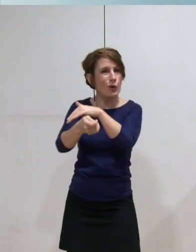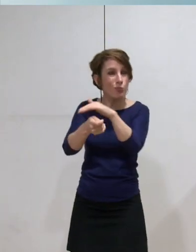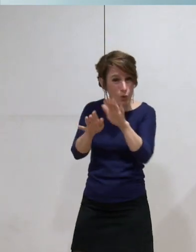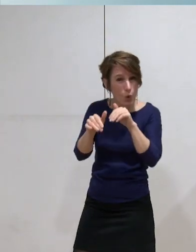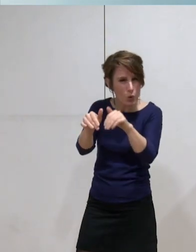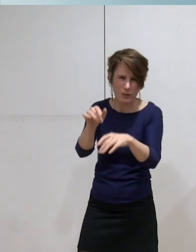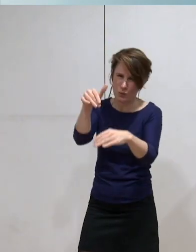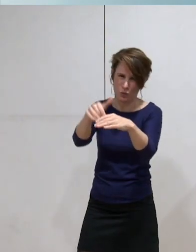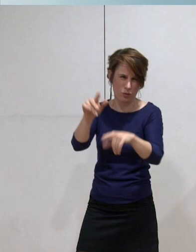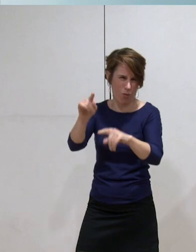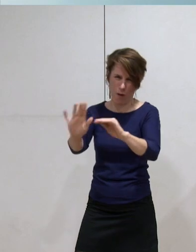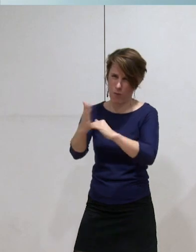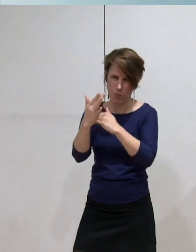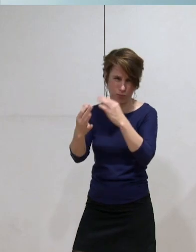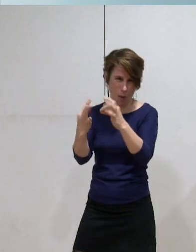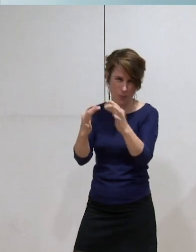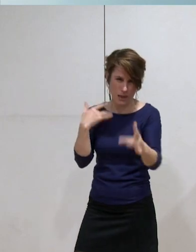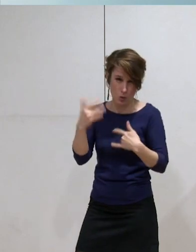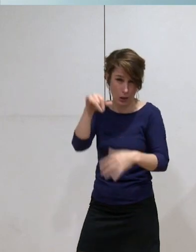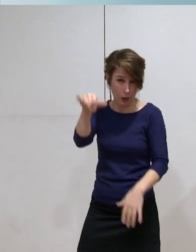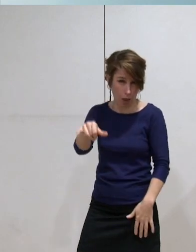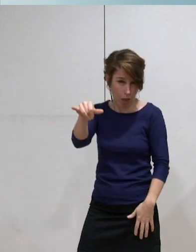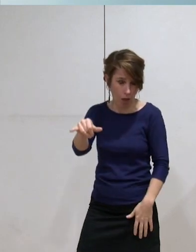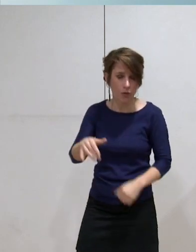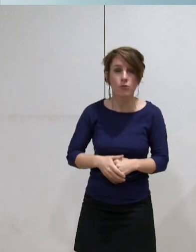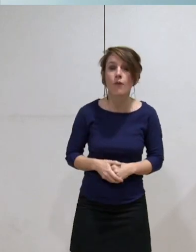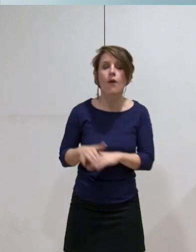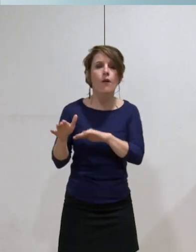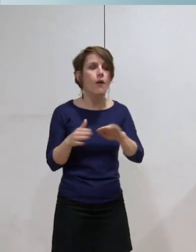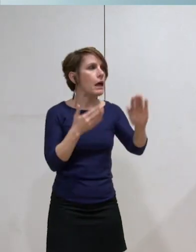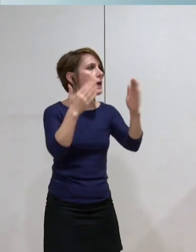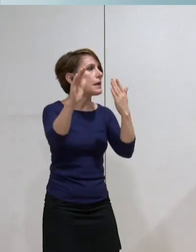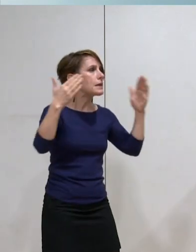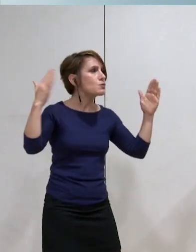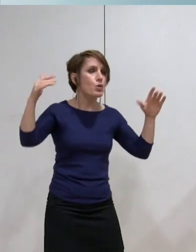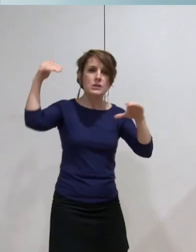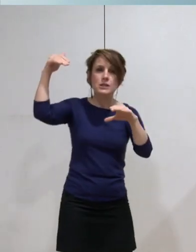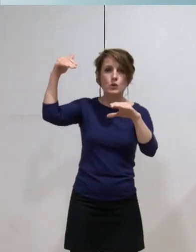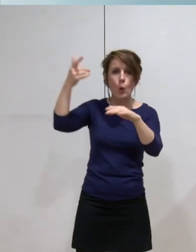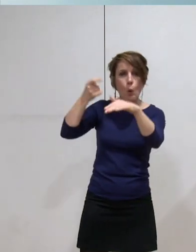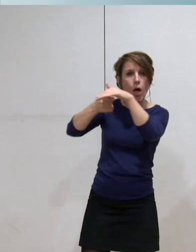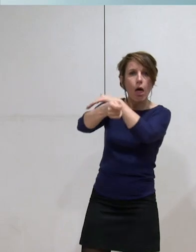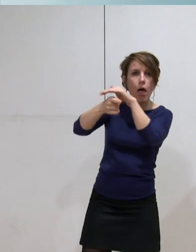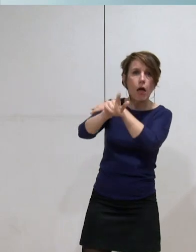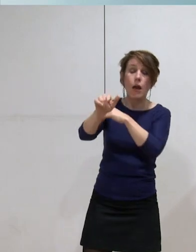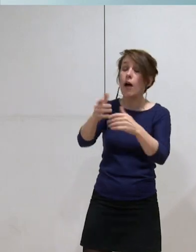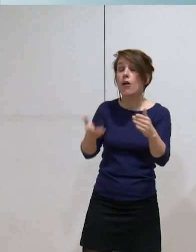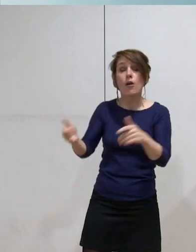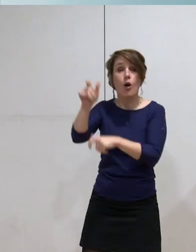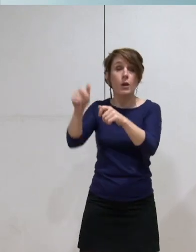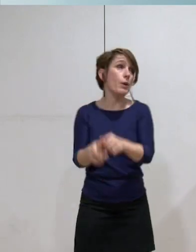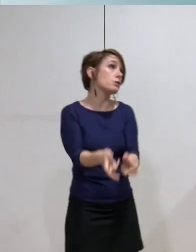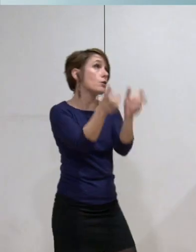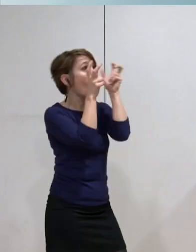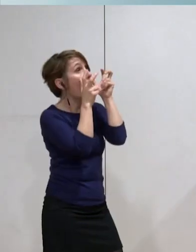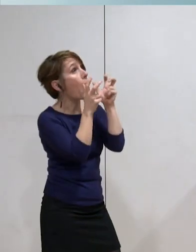crois pouvons-nous continuer à financer des expositions où l'on se Parme d'admiration devant